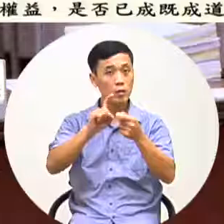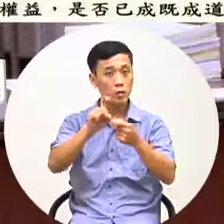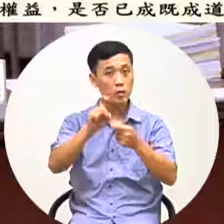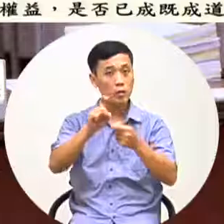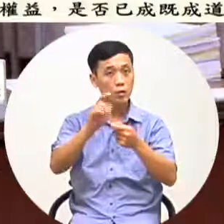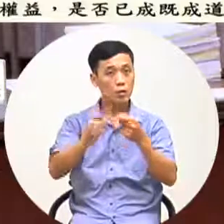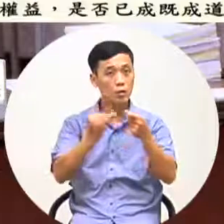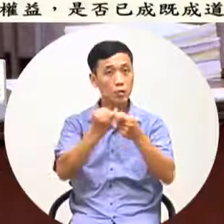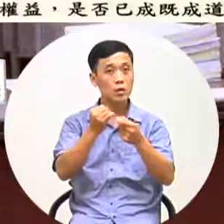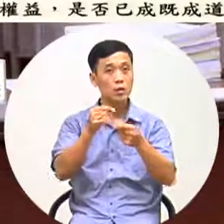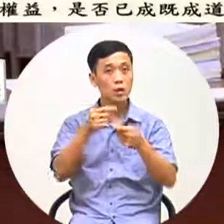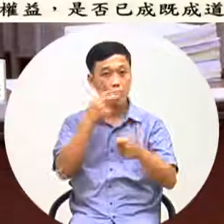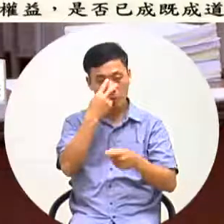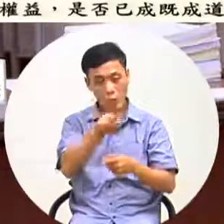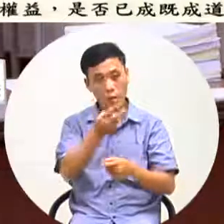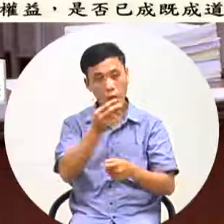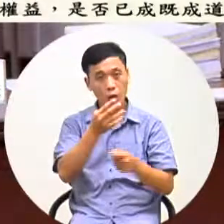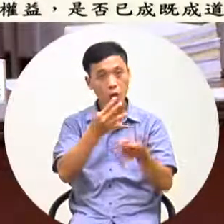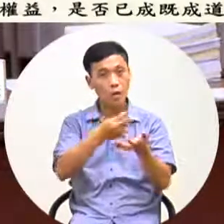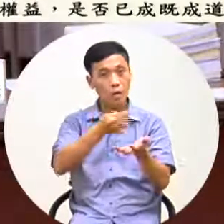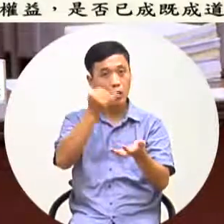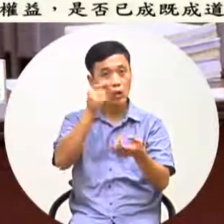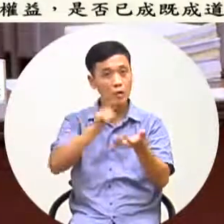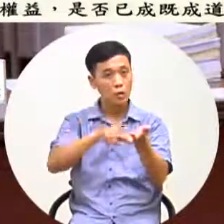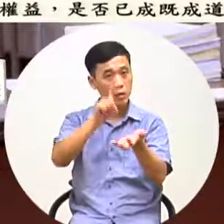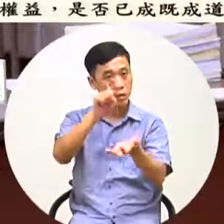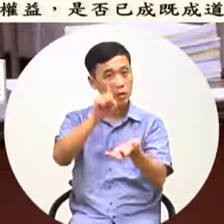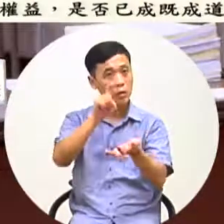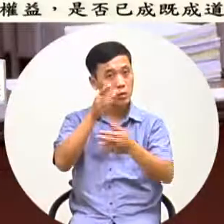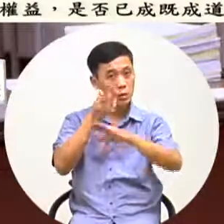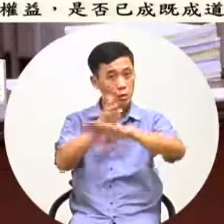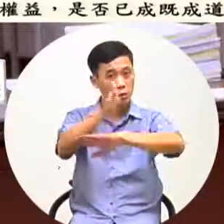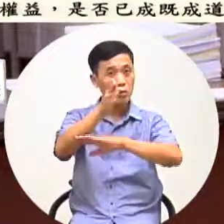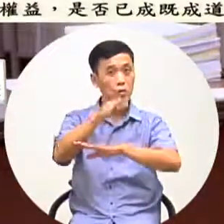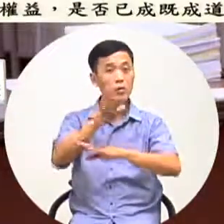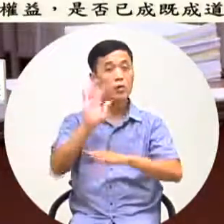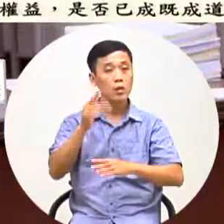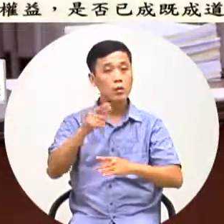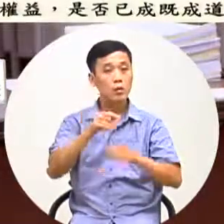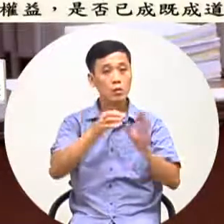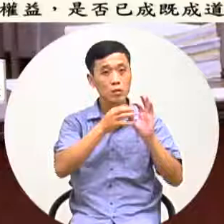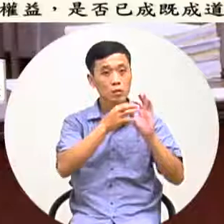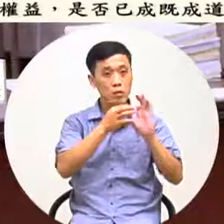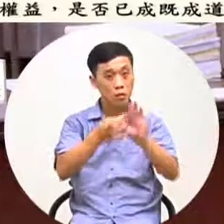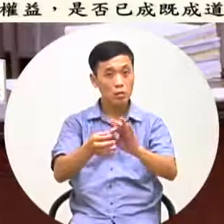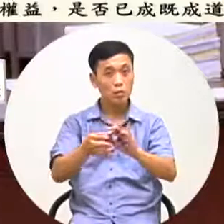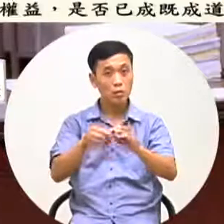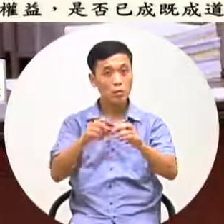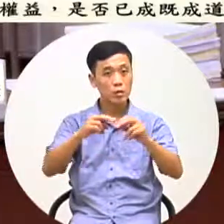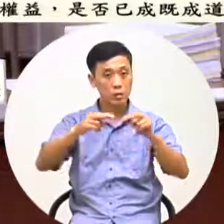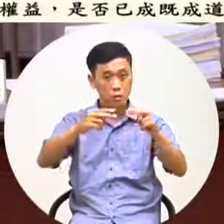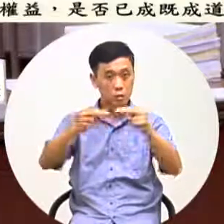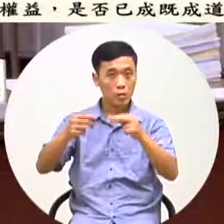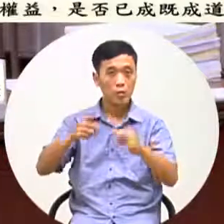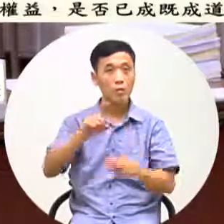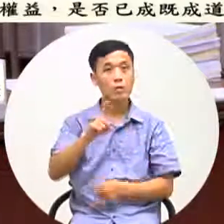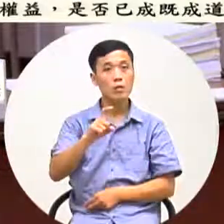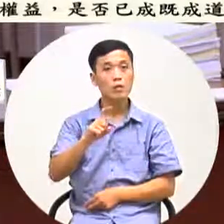去甲你超过十遍啦。但是一直都没有办法解决。啊，最近啊，就是讲，阮有请迄